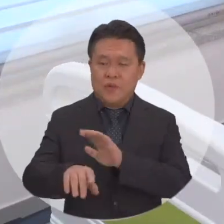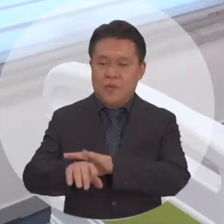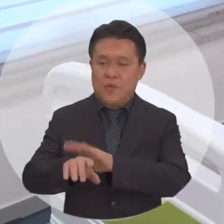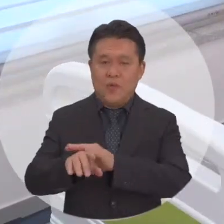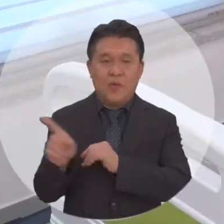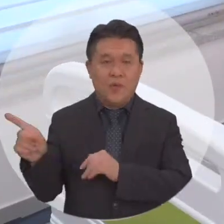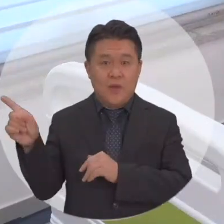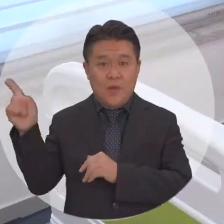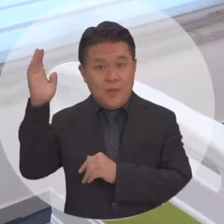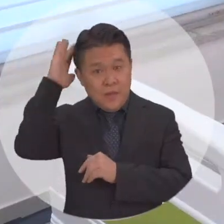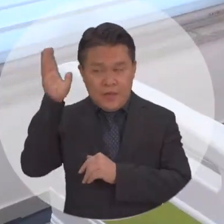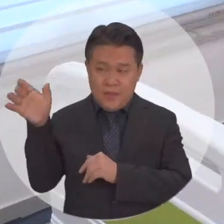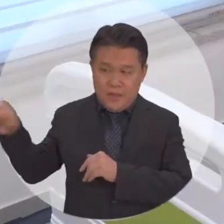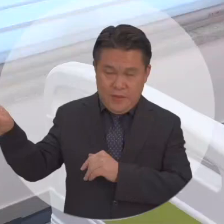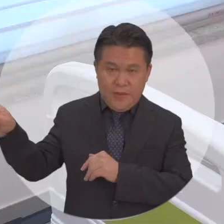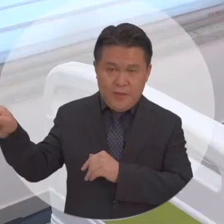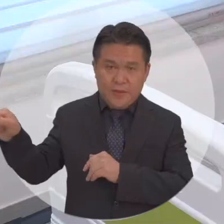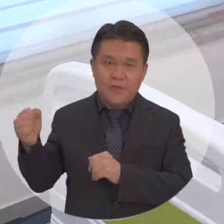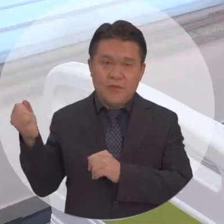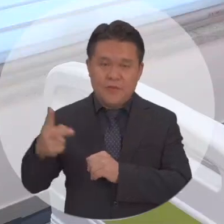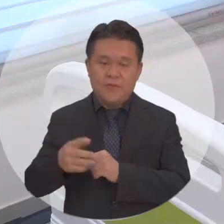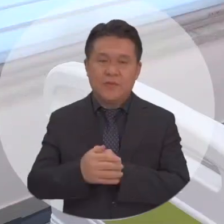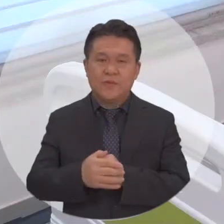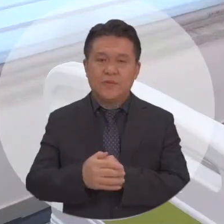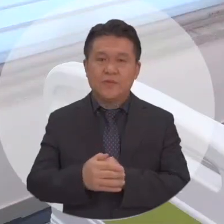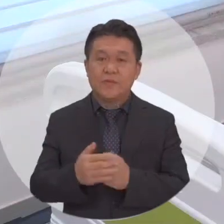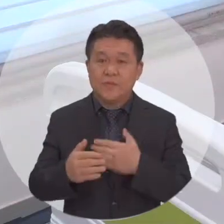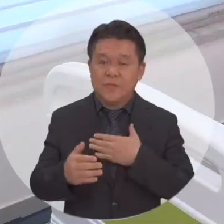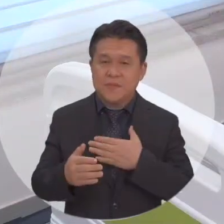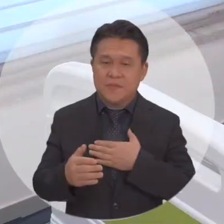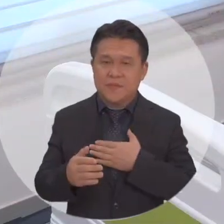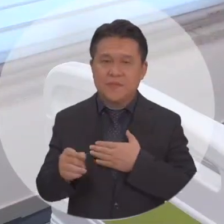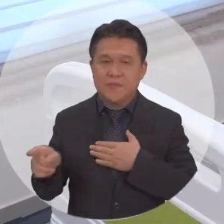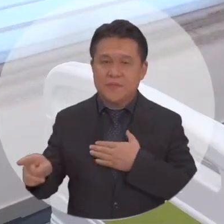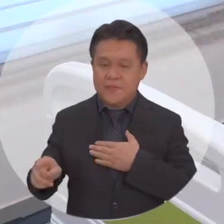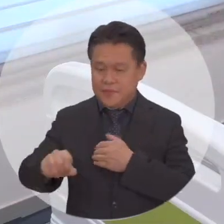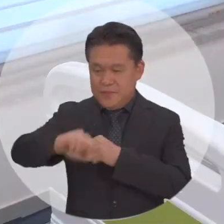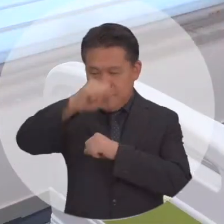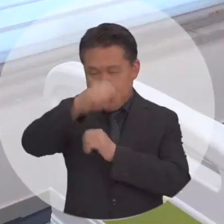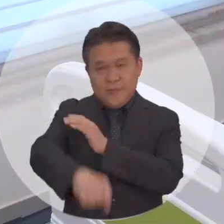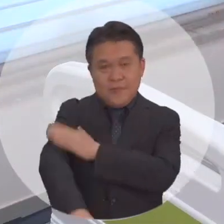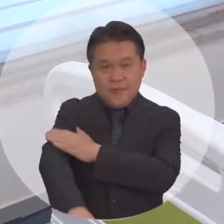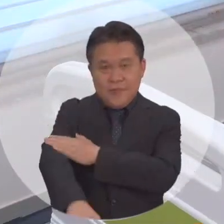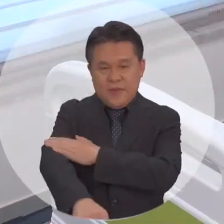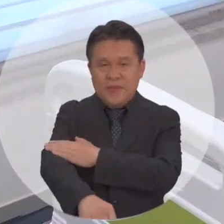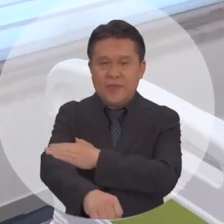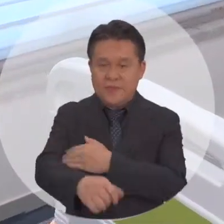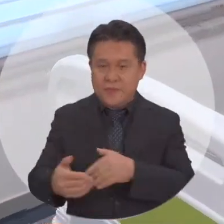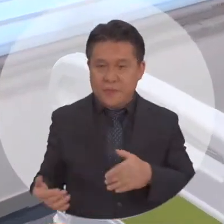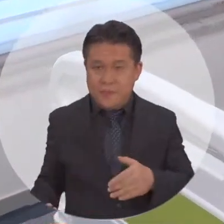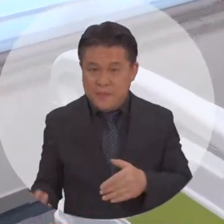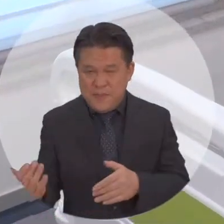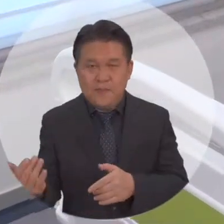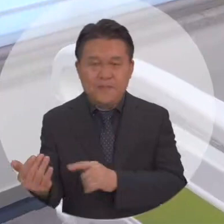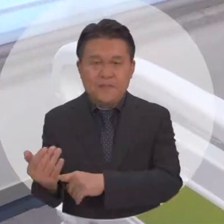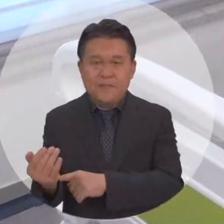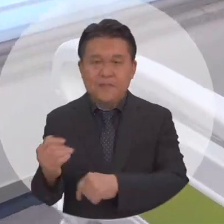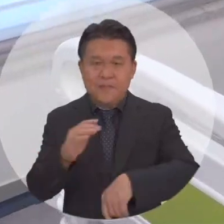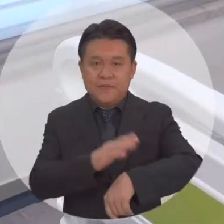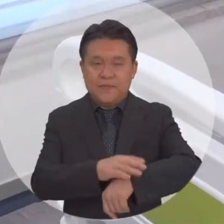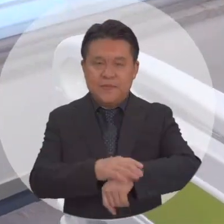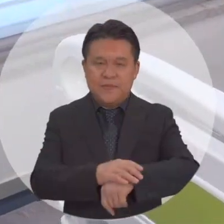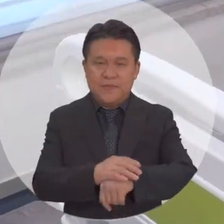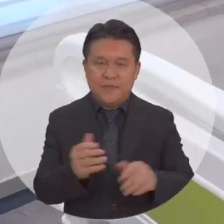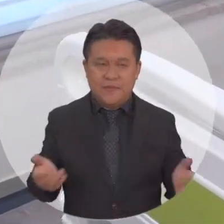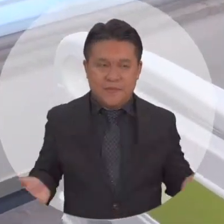경우 침대 머리 쪽 난간을 잡게 하고 요양보호사는 대상자의 허벅지 아래에 한쪽 팔을 넣고